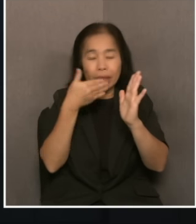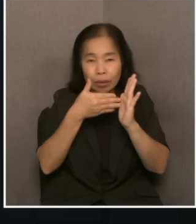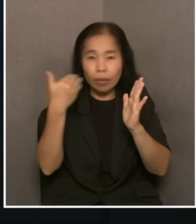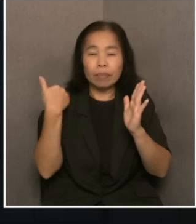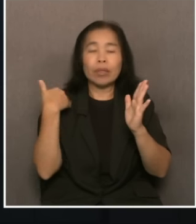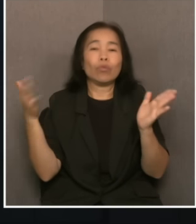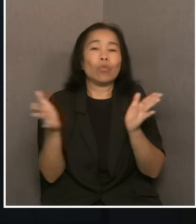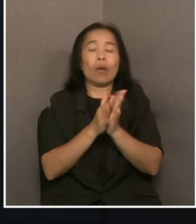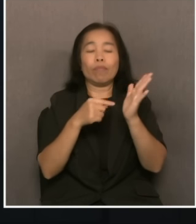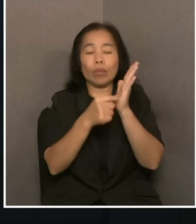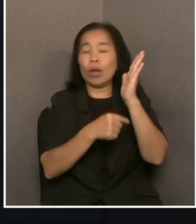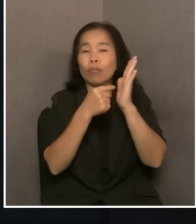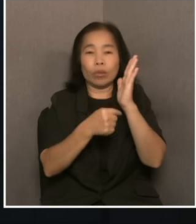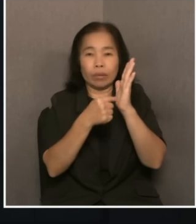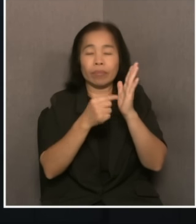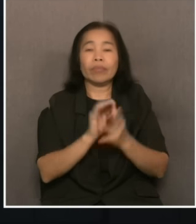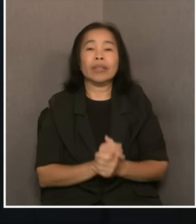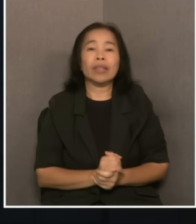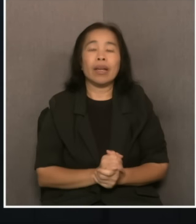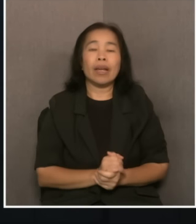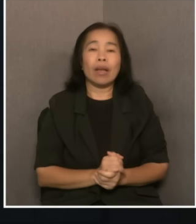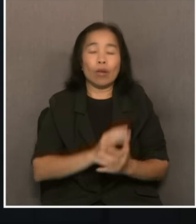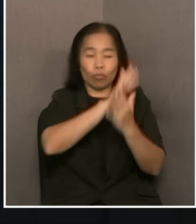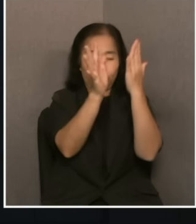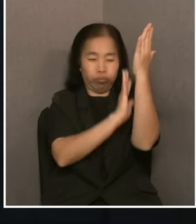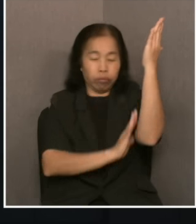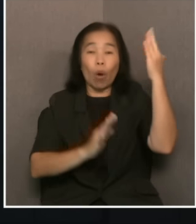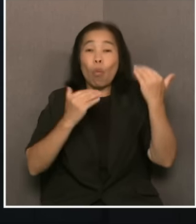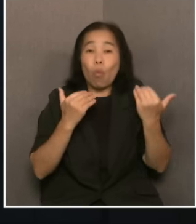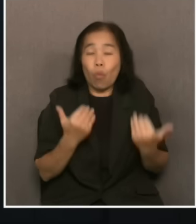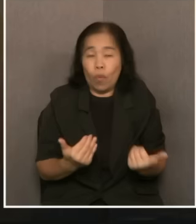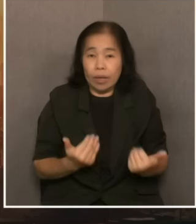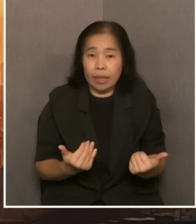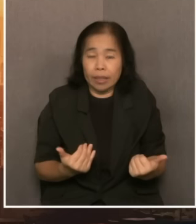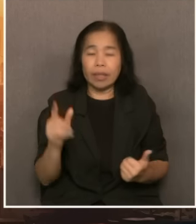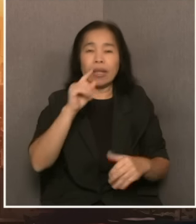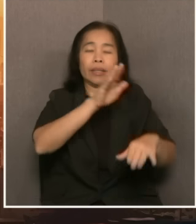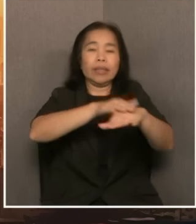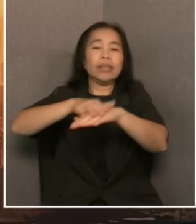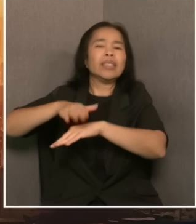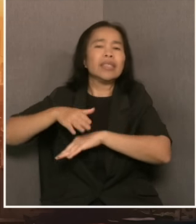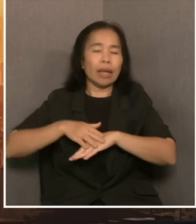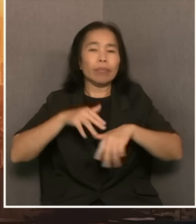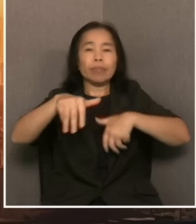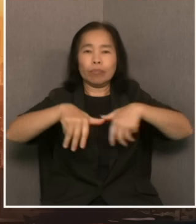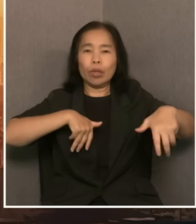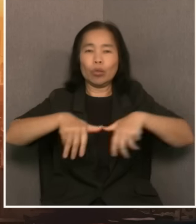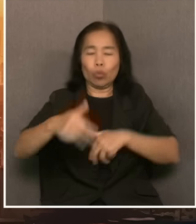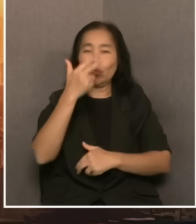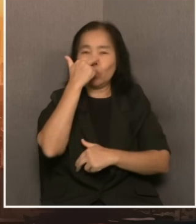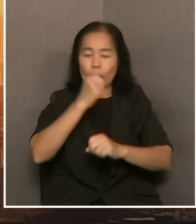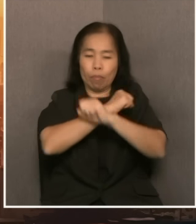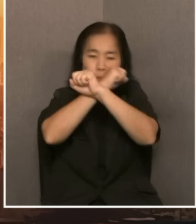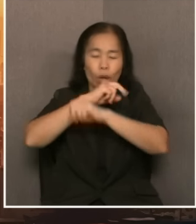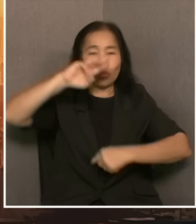กระทบทั้งภาคค่ะส่วนสภาพอากาศทั่วไทยวันนี้นะคะกรมอุตุนิยมวิทยายังคงเตือนให้ประชาชนดูแลสุขภาพ